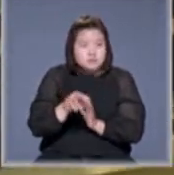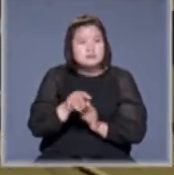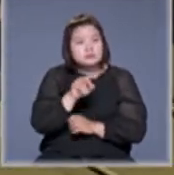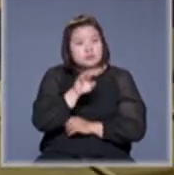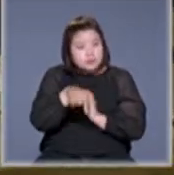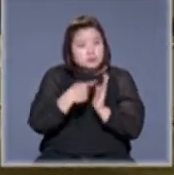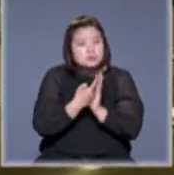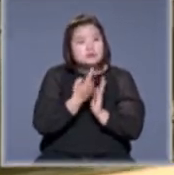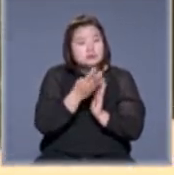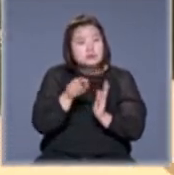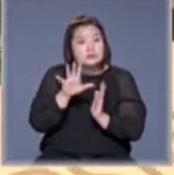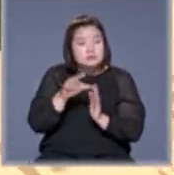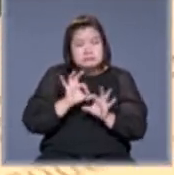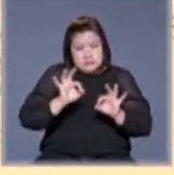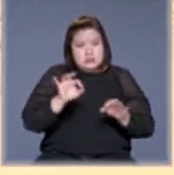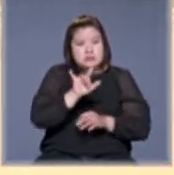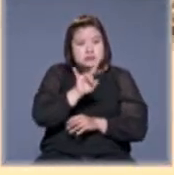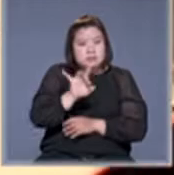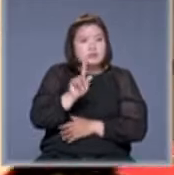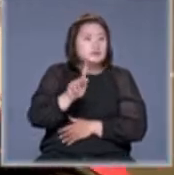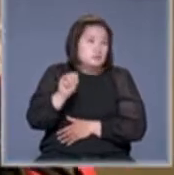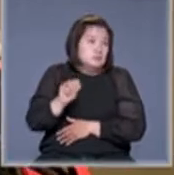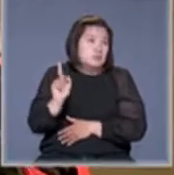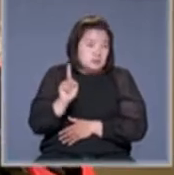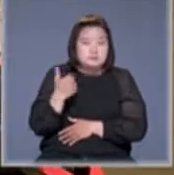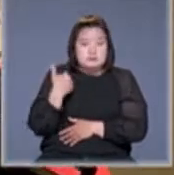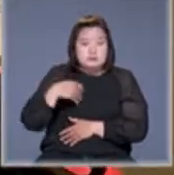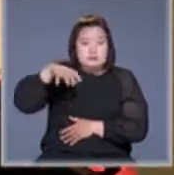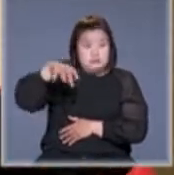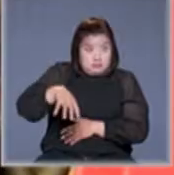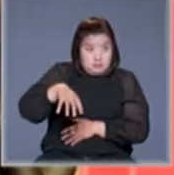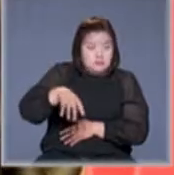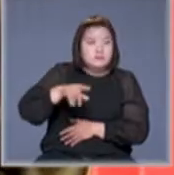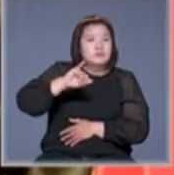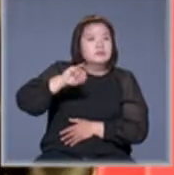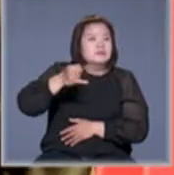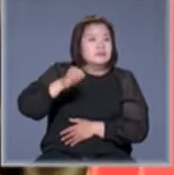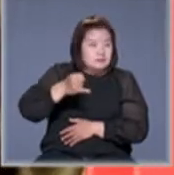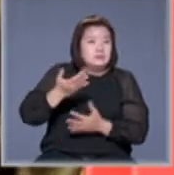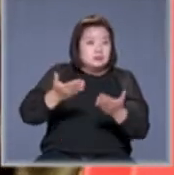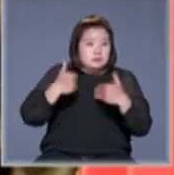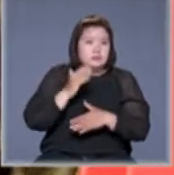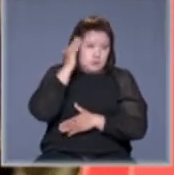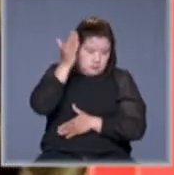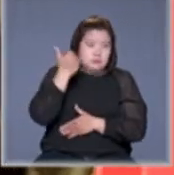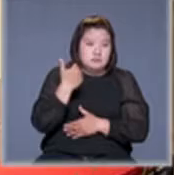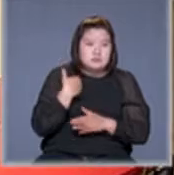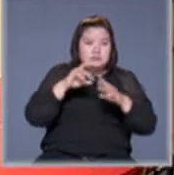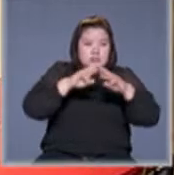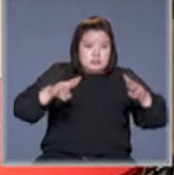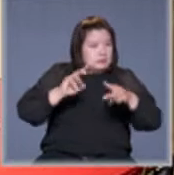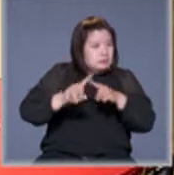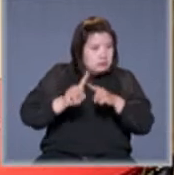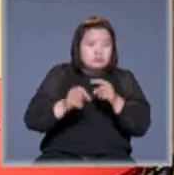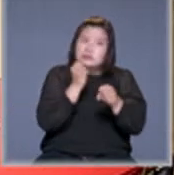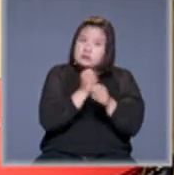วิ่งได้สูงสุด100กิโลเมตรติดตั้งที่สถานีชาร์จรถไฟฟ้าเพลินจิตแล้วและมีแผนจะติดตั้งในห้างสรรพสินค้าส่วน